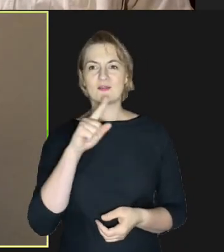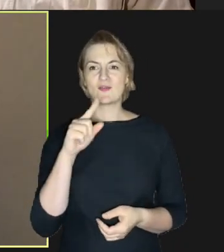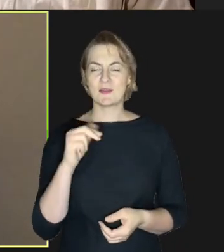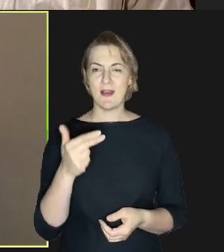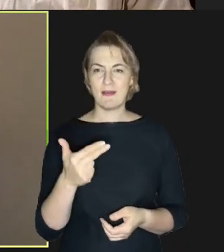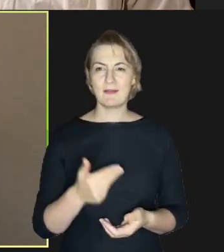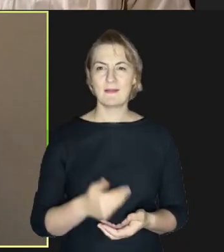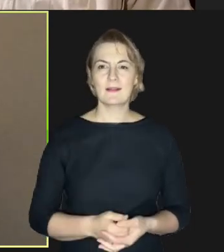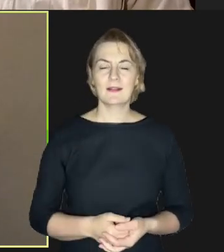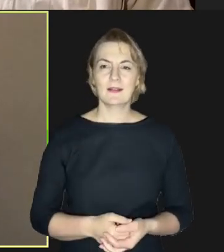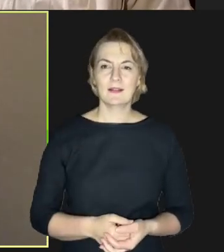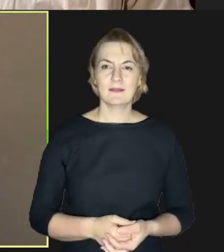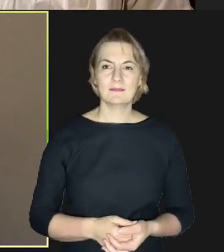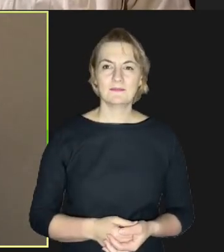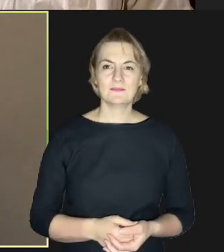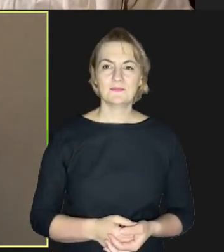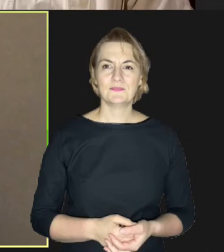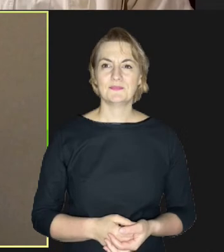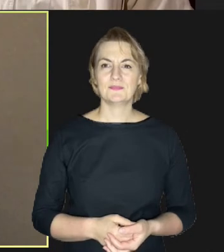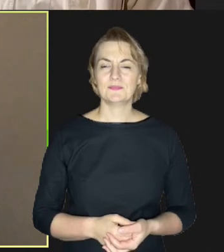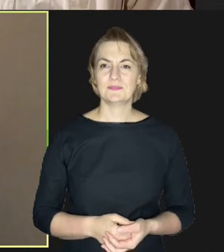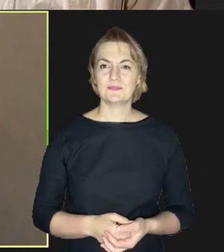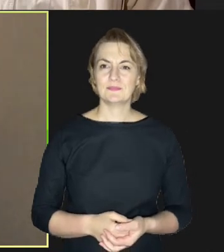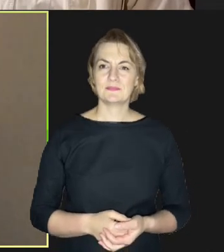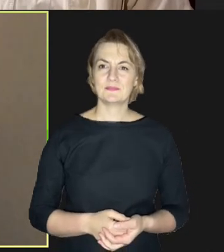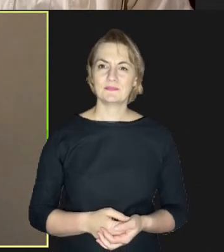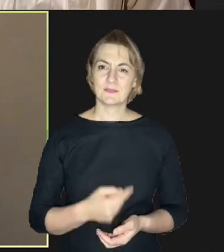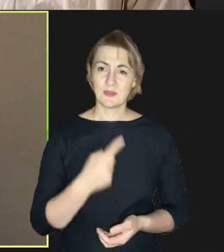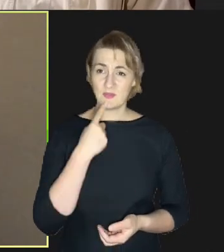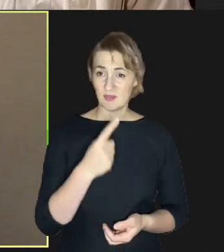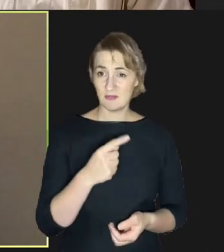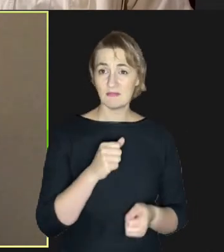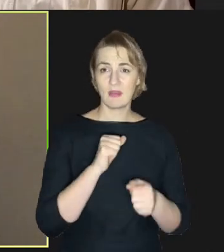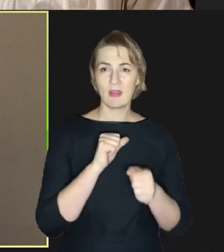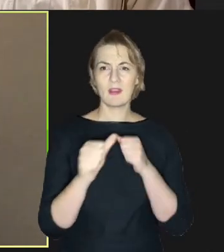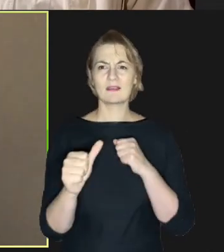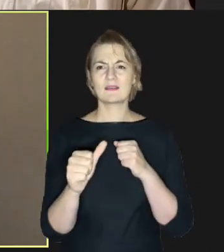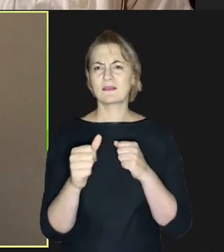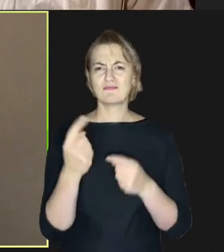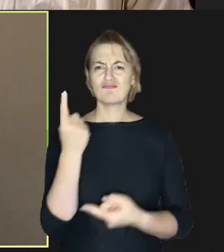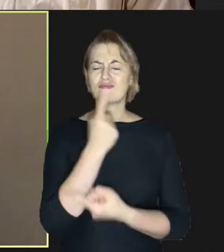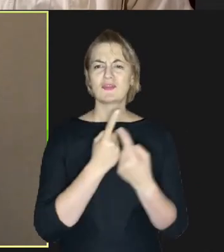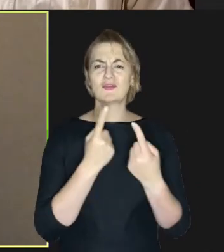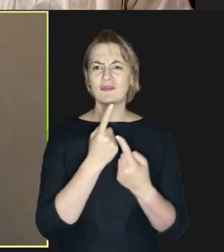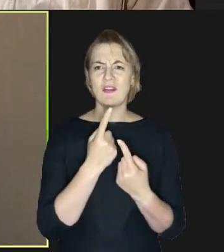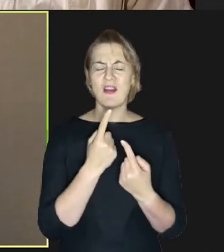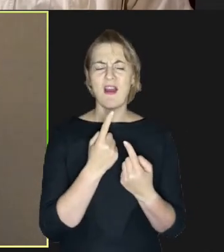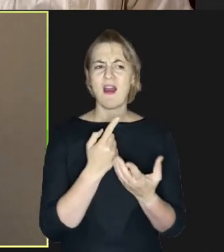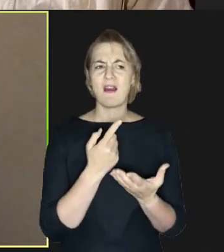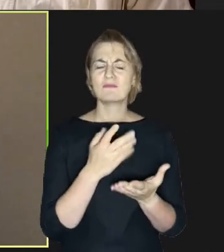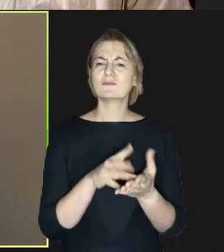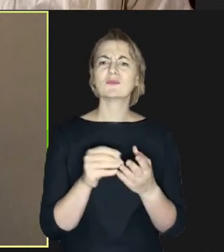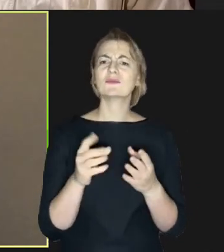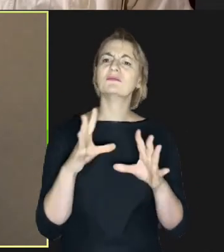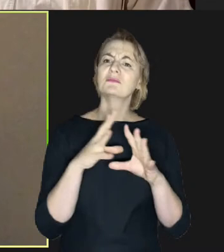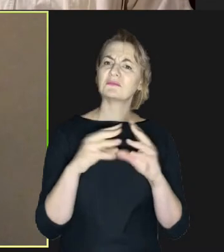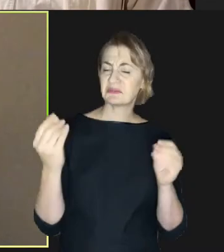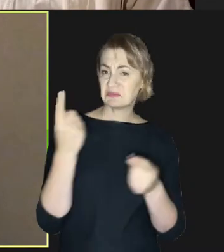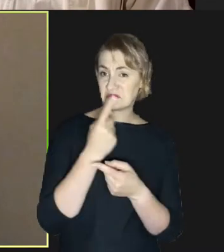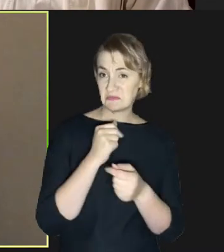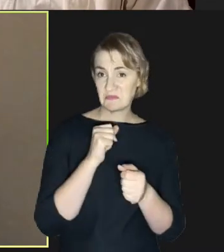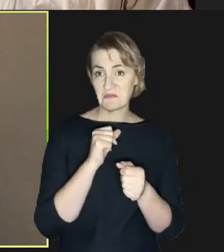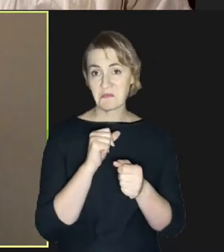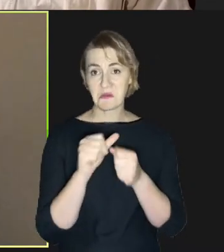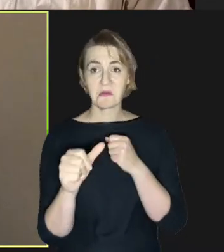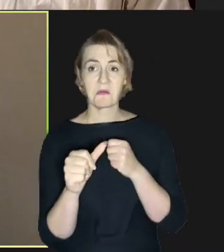że jesteś, bo myślisz. A w takim razie, gdybyś przestał myśleć, to byś był, czy